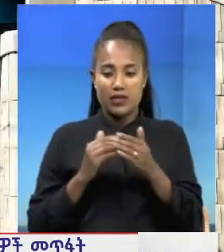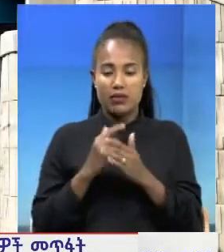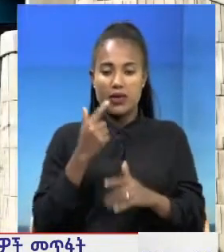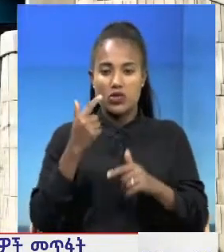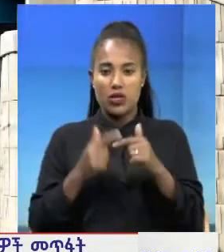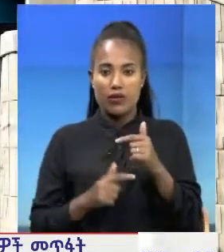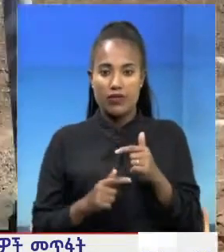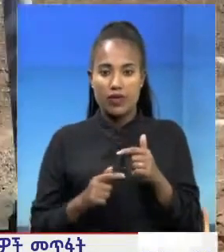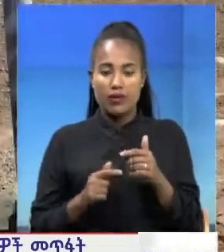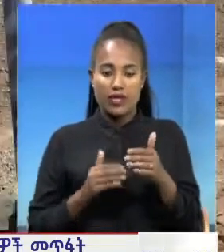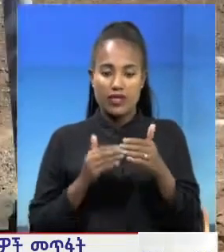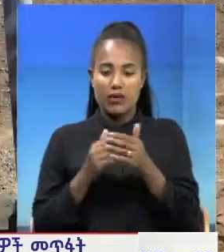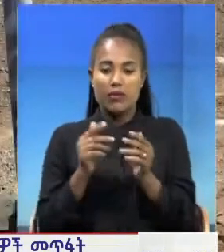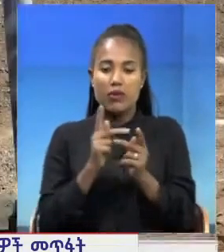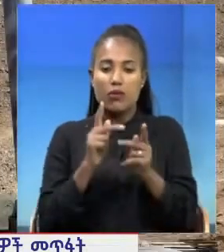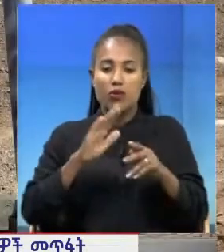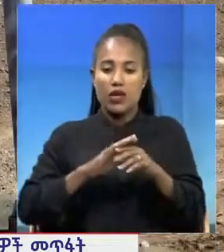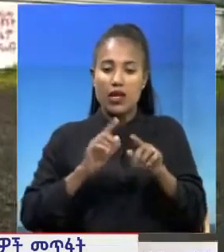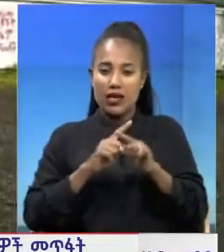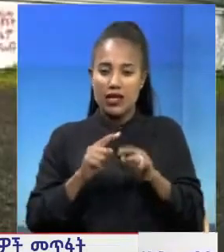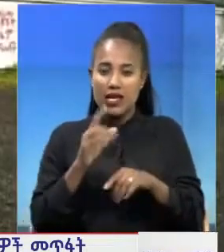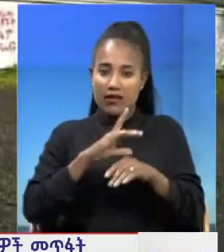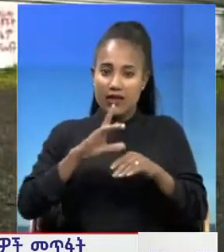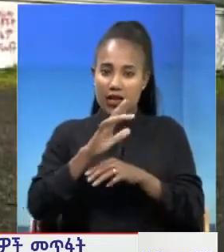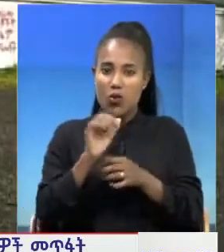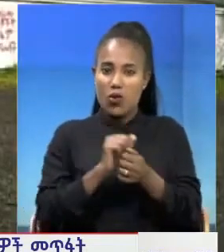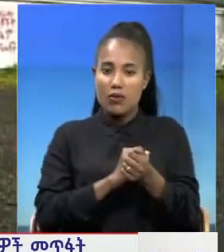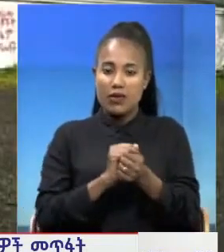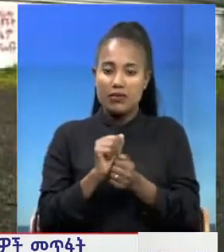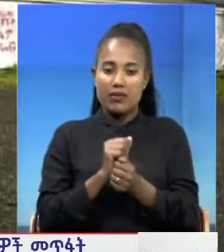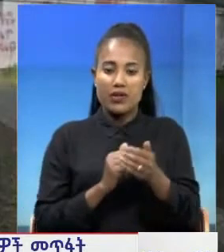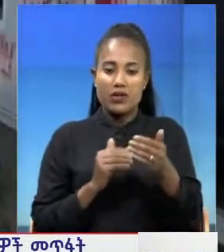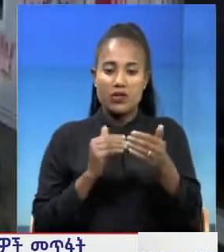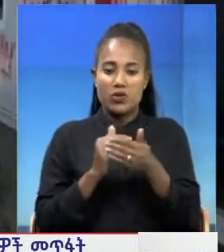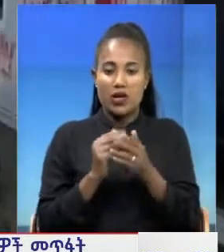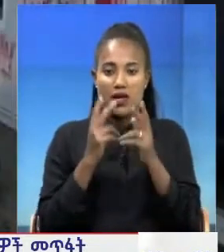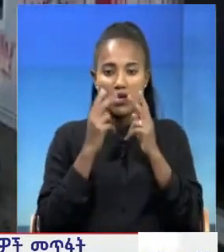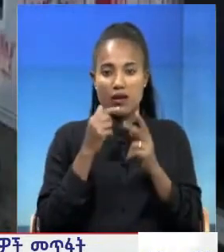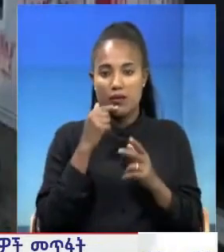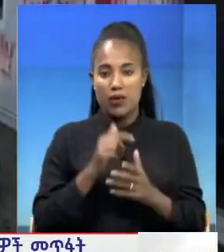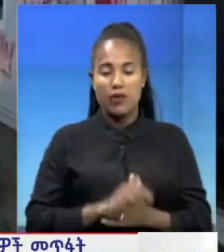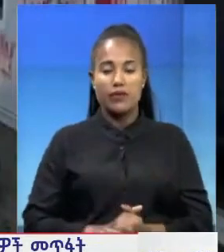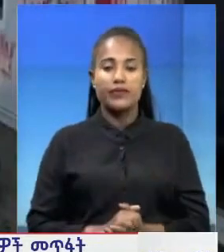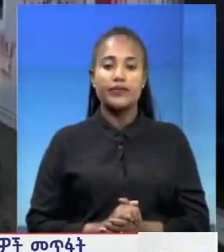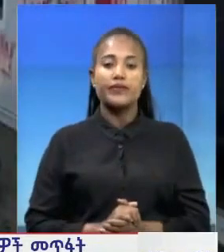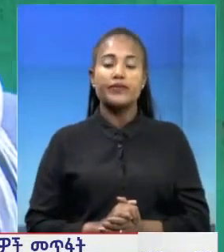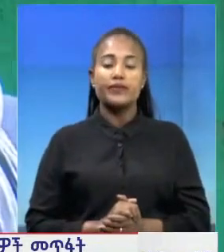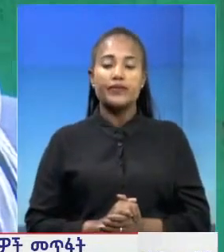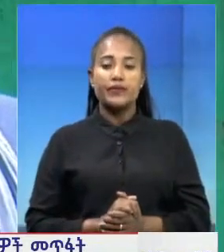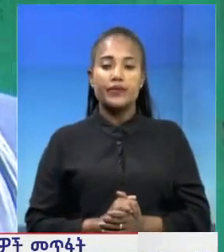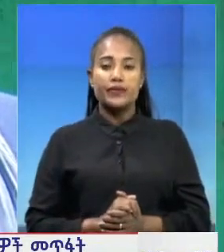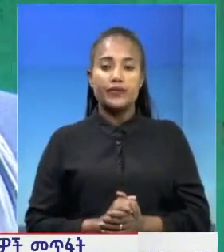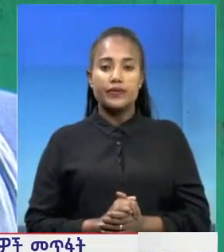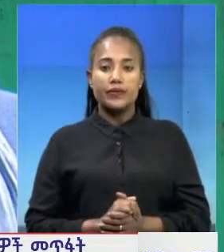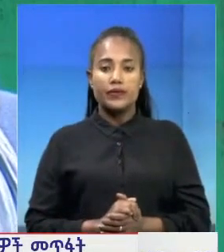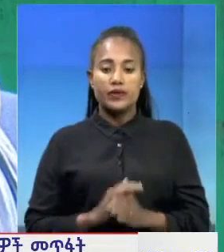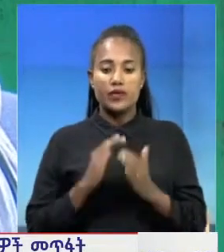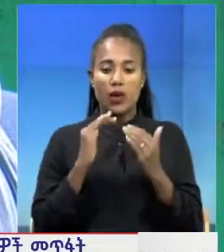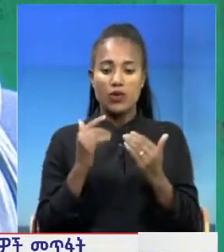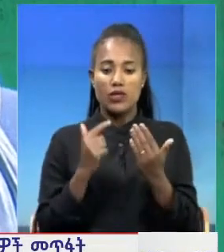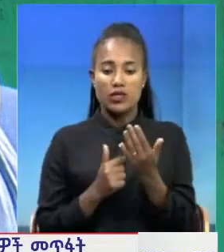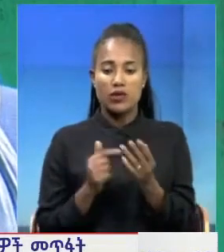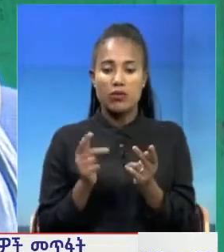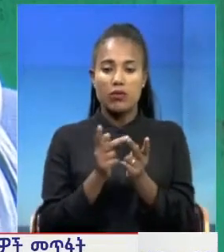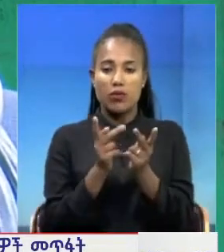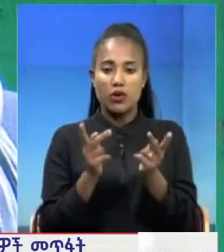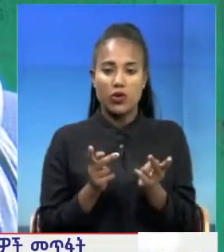ባንችልም በደረስንበት ቦታ ላይ ግን ከፍተኛ ውድመት መድረሱን አይተናል ይላሉ ኢንጂነር አብዱል ከሪም። አሁን እነዚህ